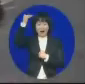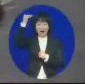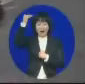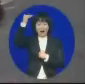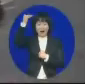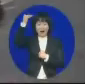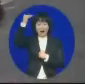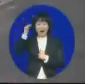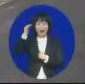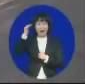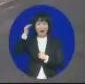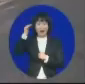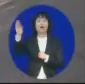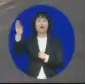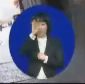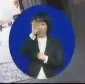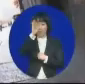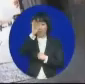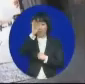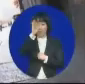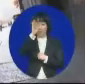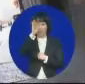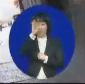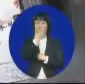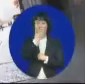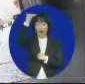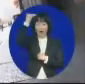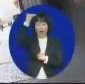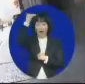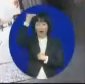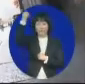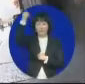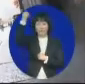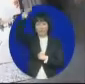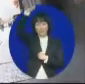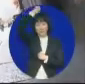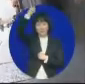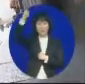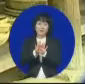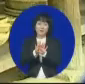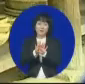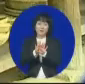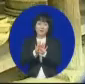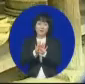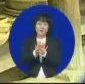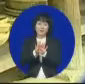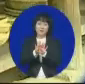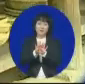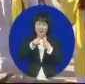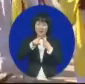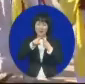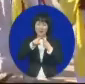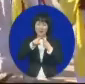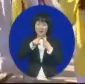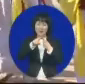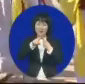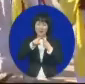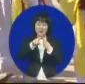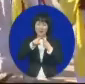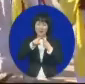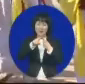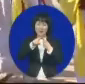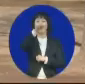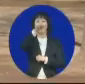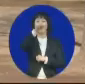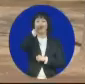우리나라의 어제와 오늘을 만날 수 있는 한국민속촌 은 사라져가는 우리 조상의 슬기와 지혜가 스며있는 전통